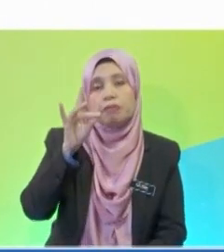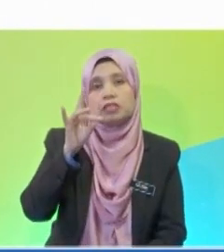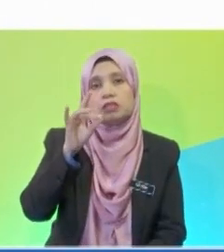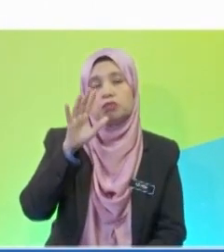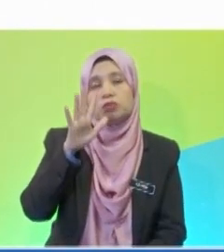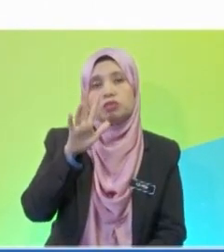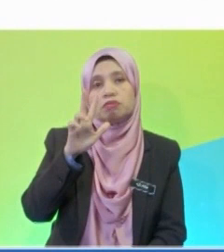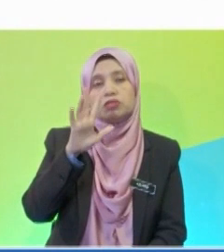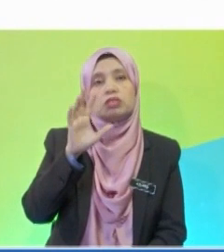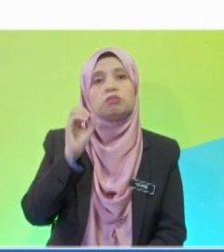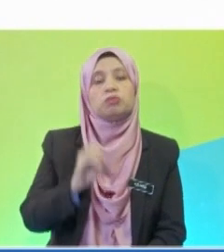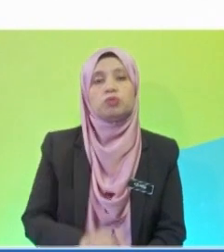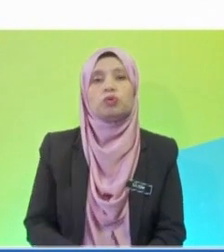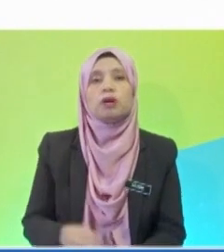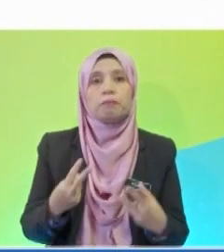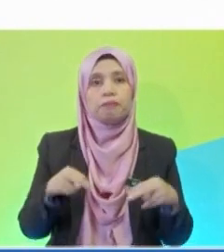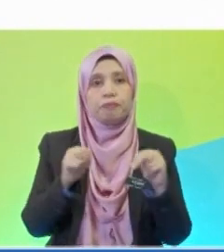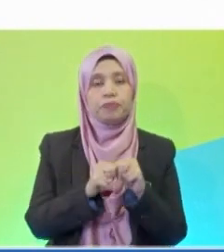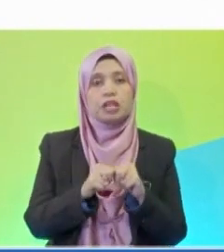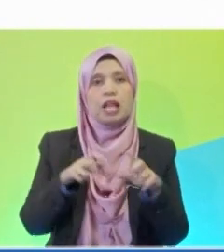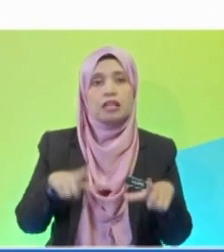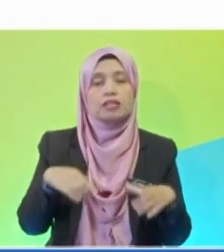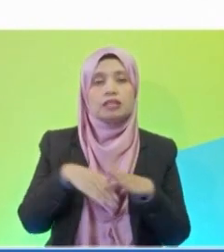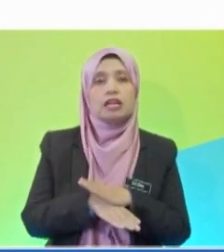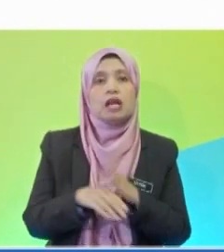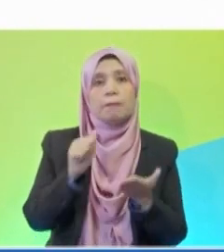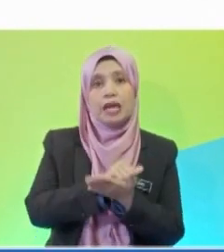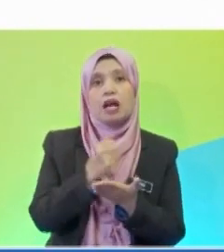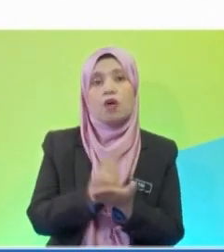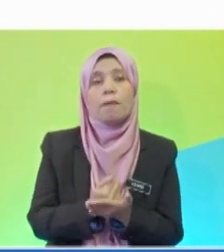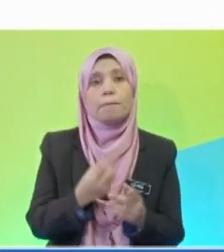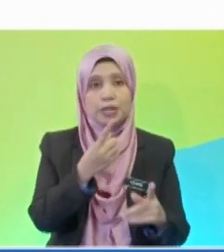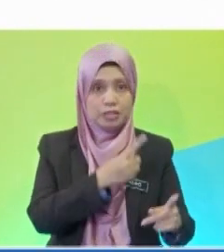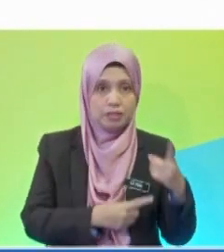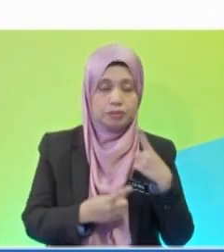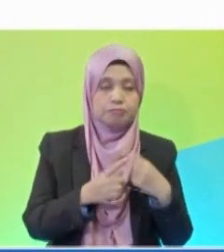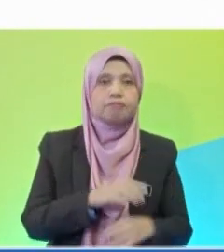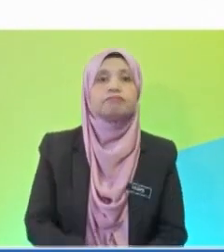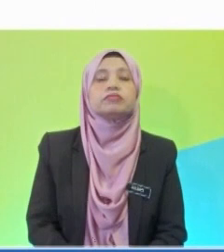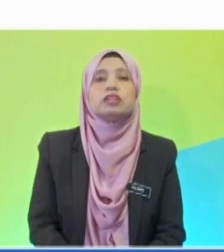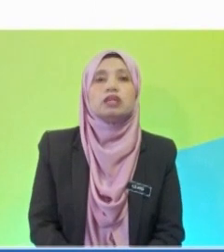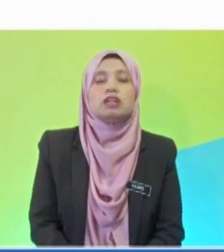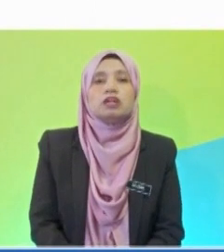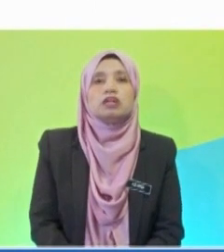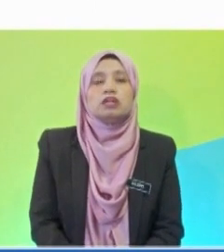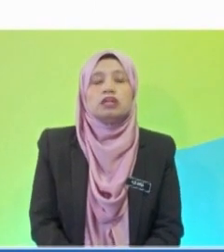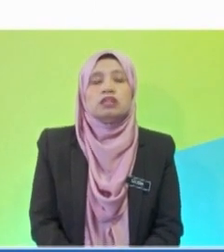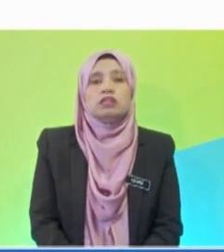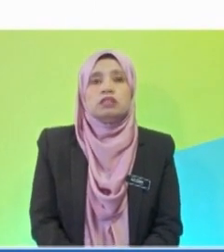RM18,540. Dan cikgu ambil nilai ini, cikgu letak dalam akaun perdagangan. Itu cara dia. Okey? Akaun